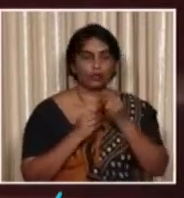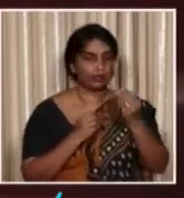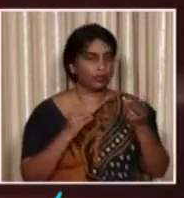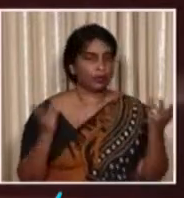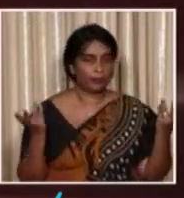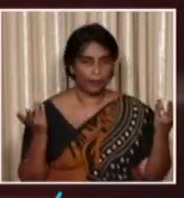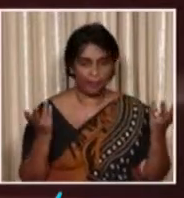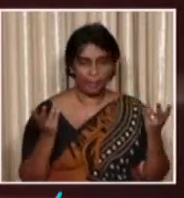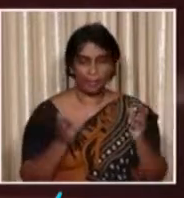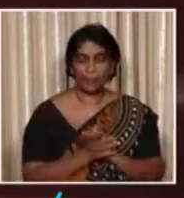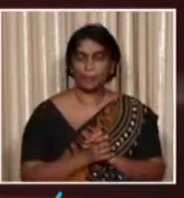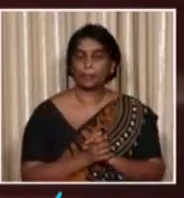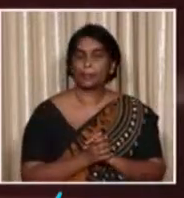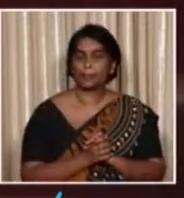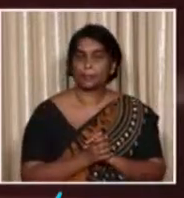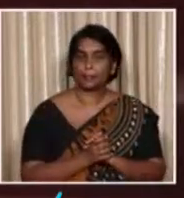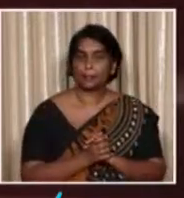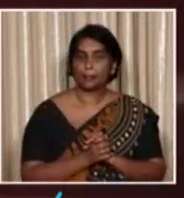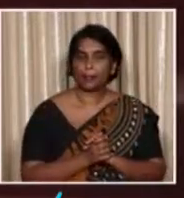nometa.